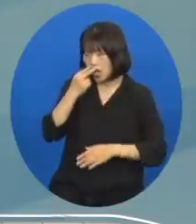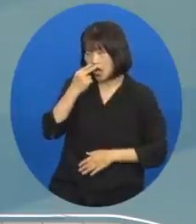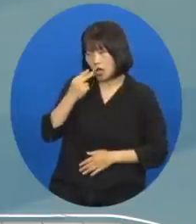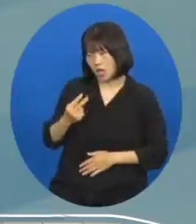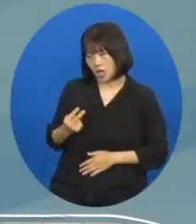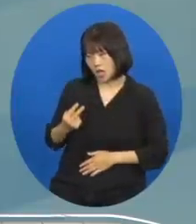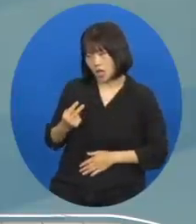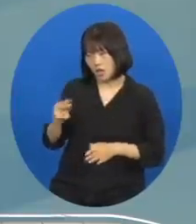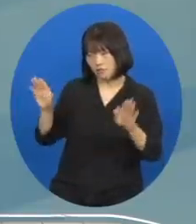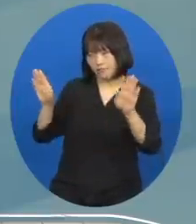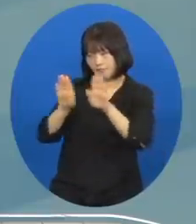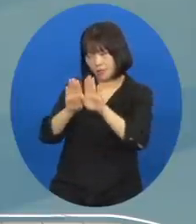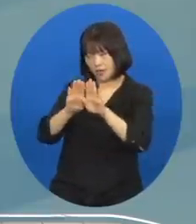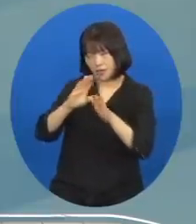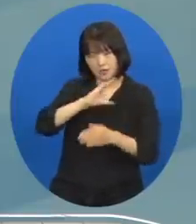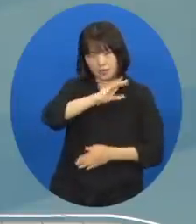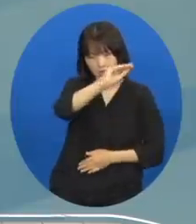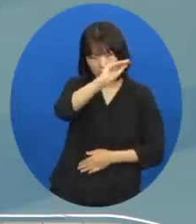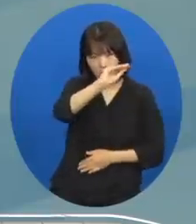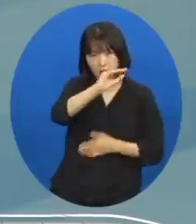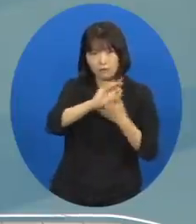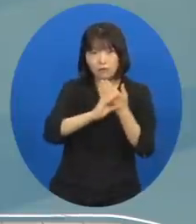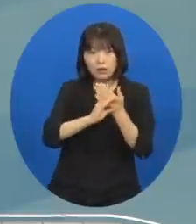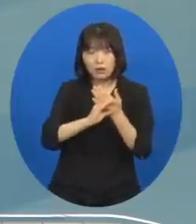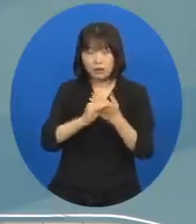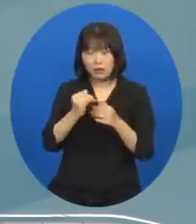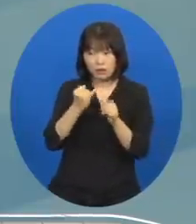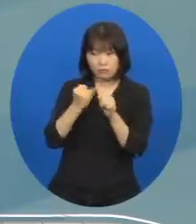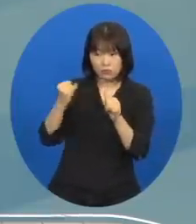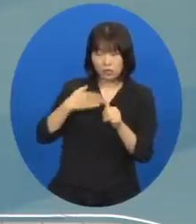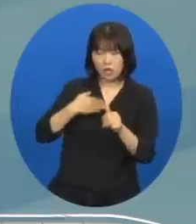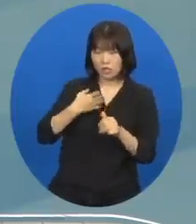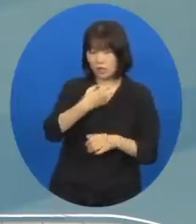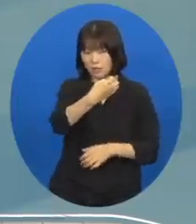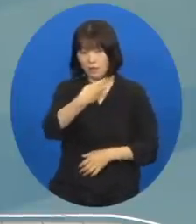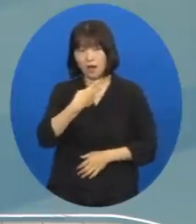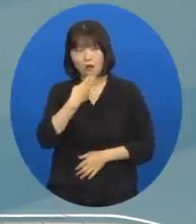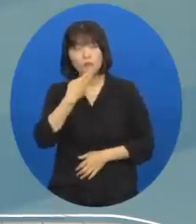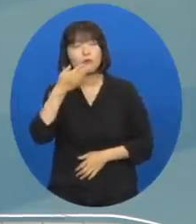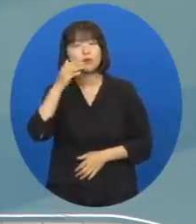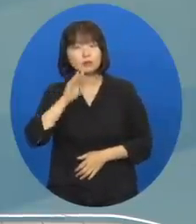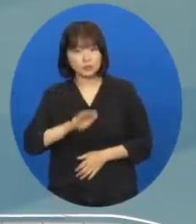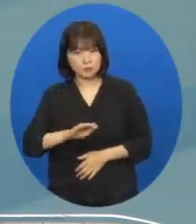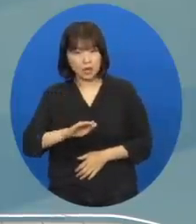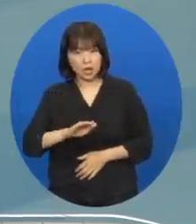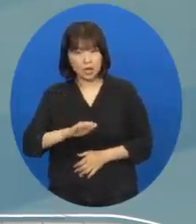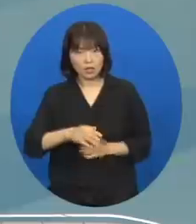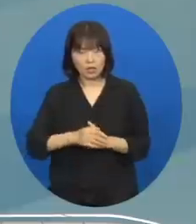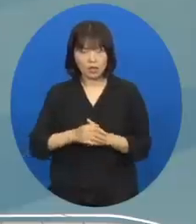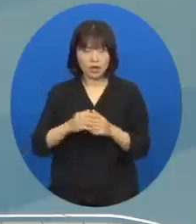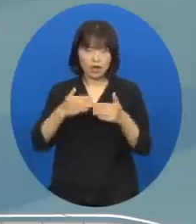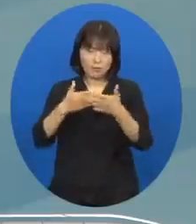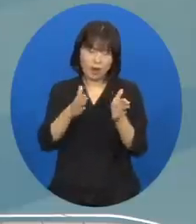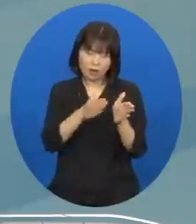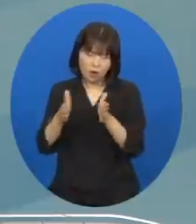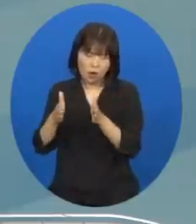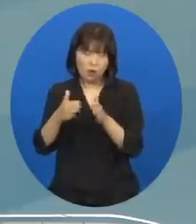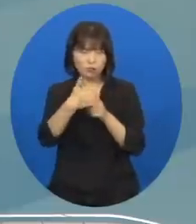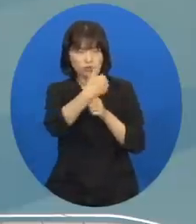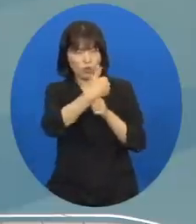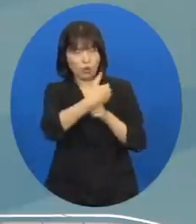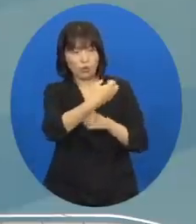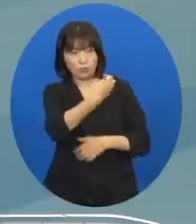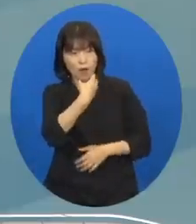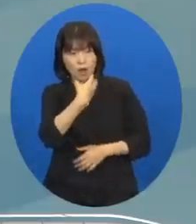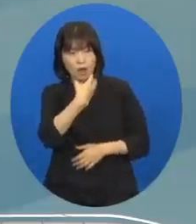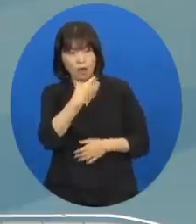쉬고 나갔다면, 아내는 한마디 말 안 했지만 방 좀 치워요 라고 말하는